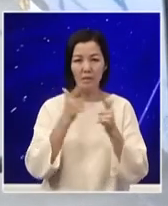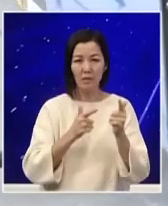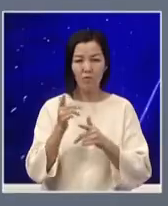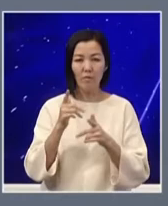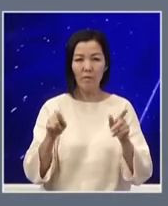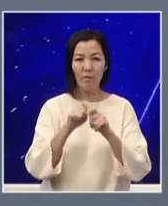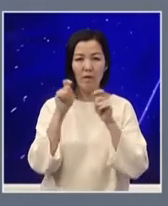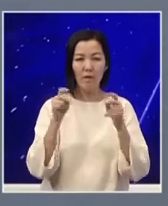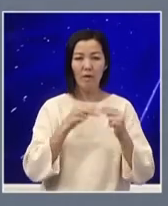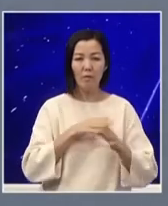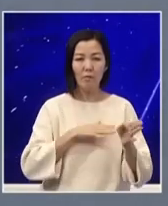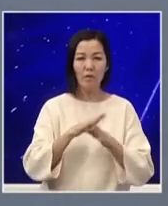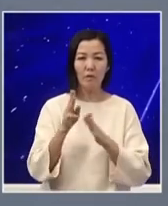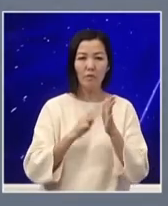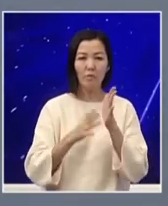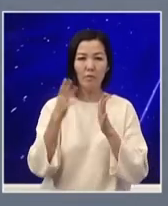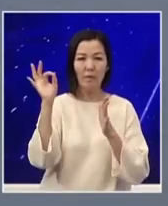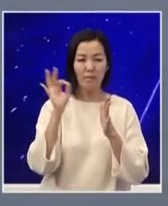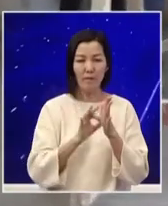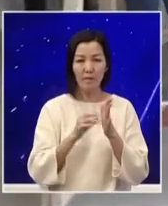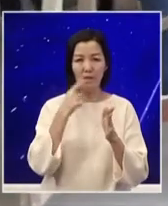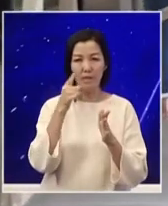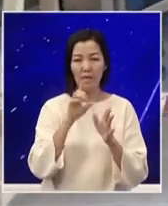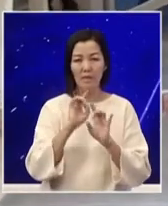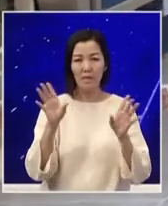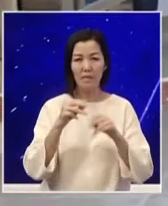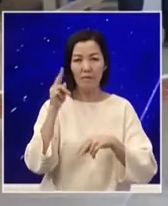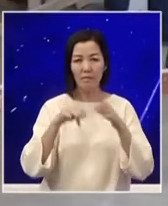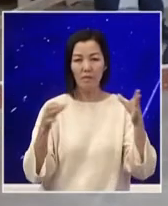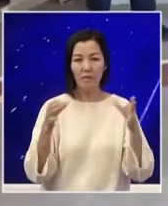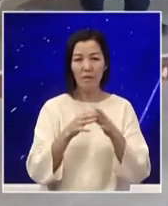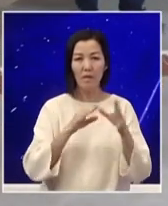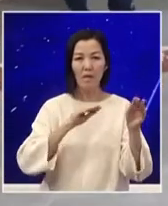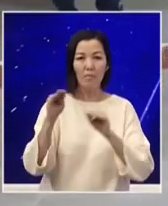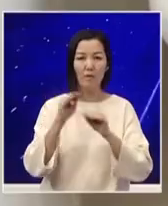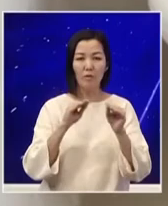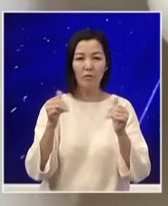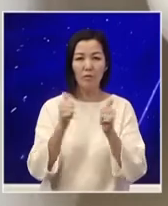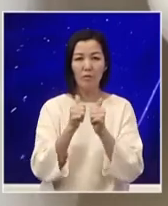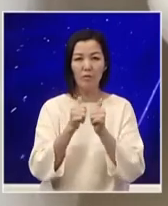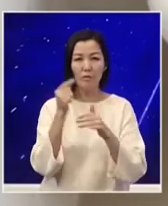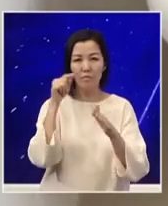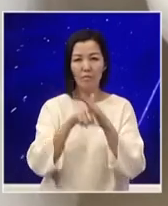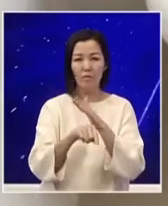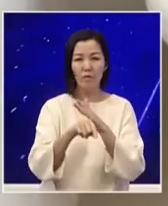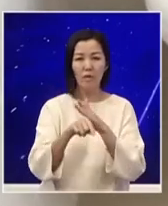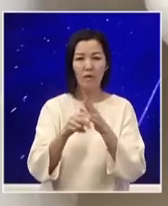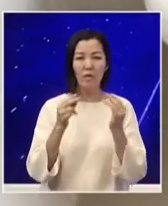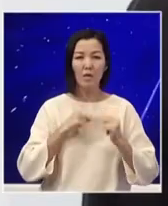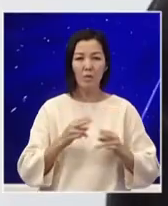Работа выполнена на 95%, рассказывает подрядчик. Осталось благоустройство территории и внутренние отделочные